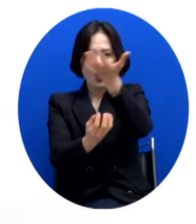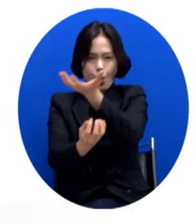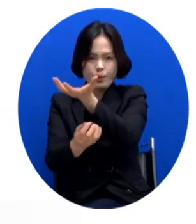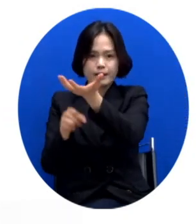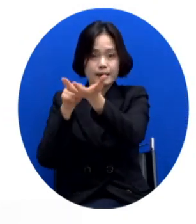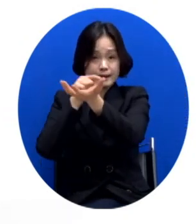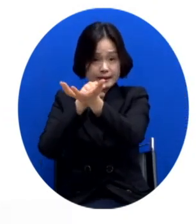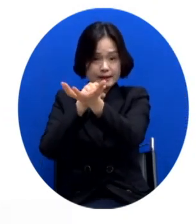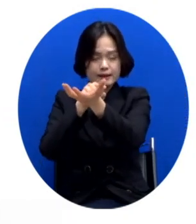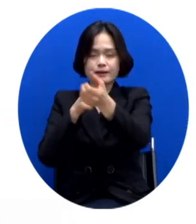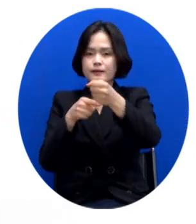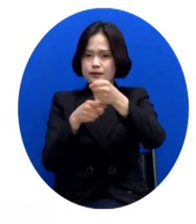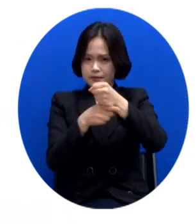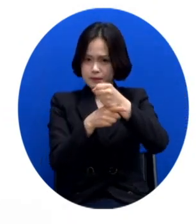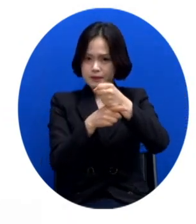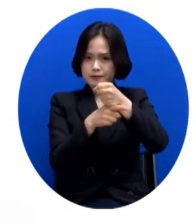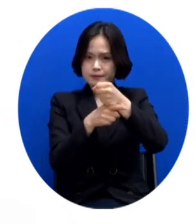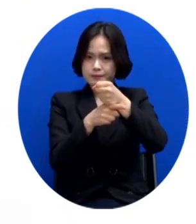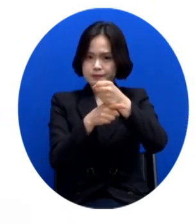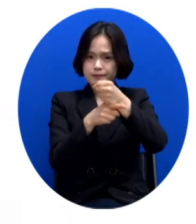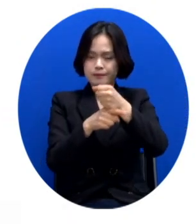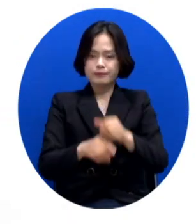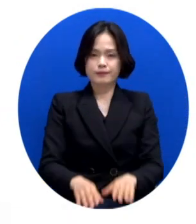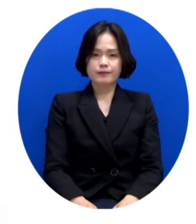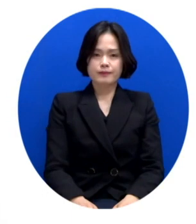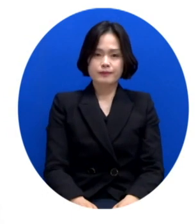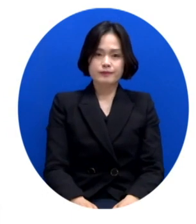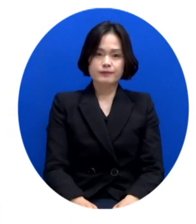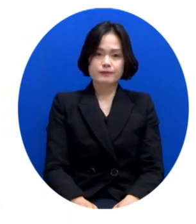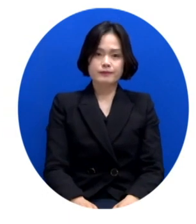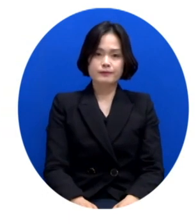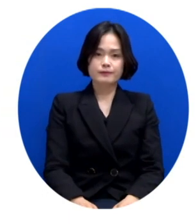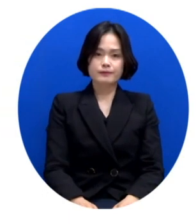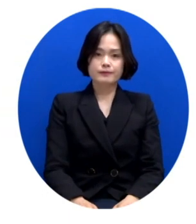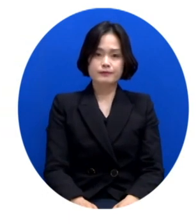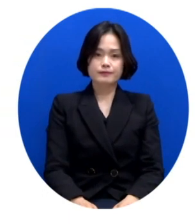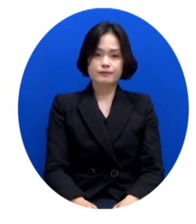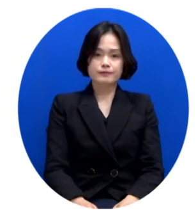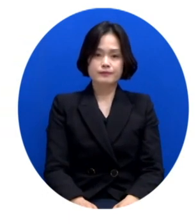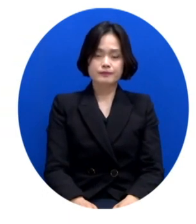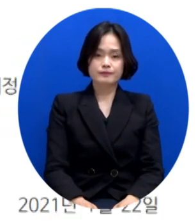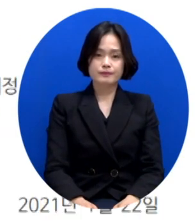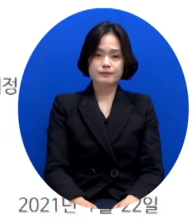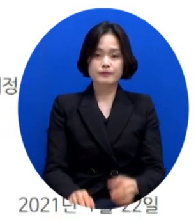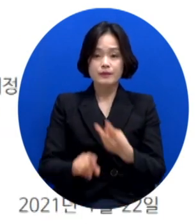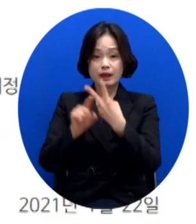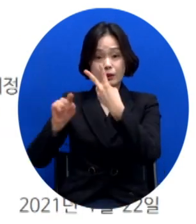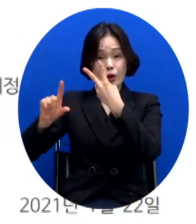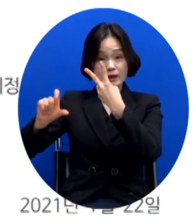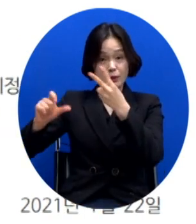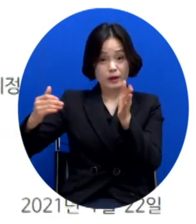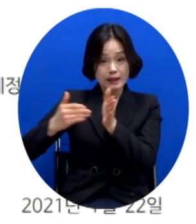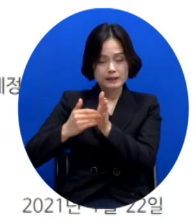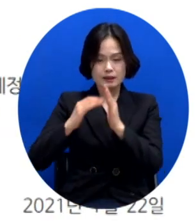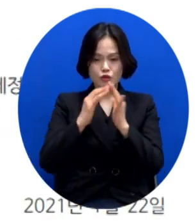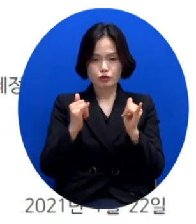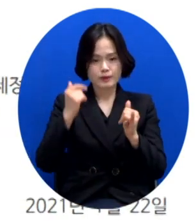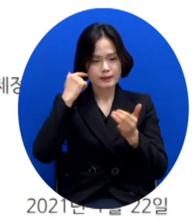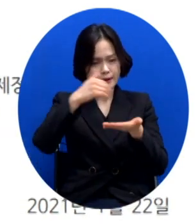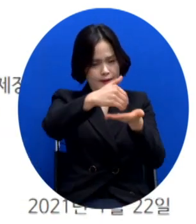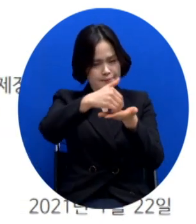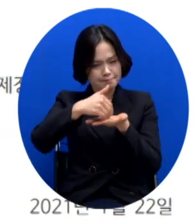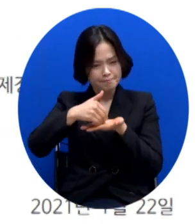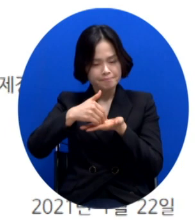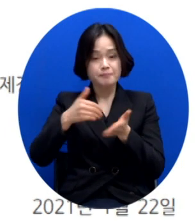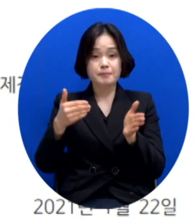예상을 거쳐 북한으로 이동하는 것을 말한다 고 덧붙였습니다 통일부는 다음달 15일까지 국민의 의견을 수렴한 뒤